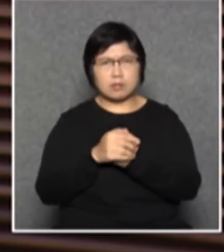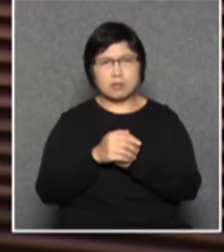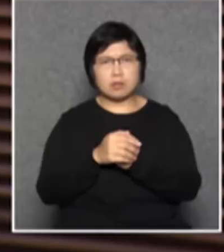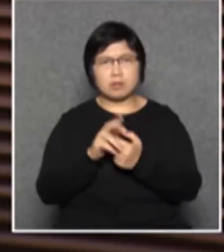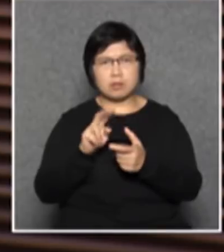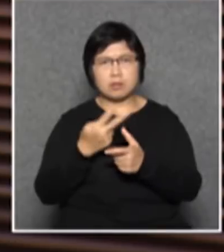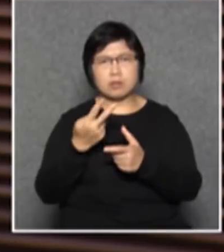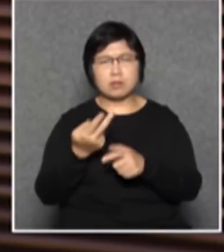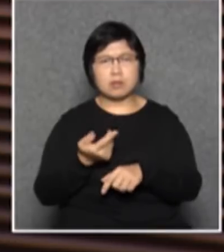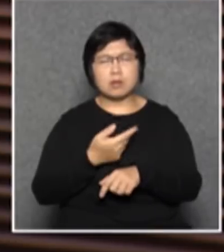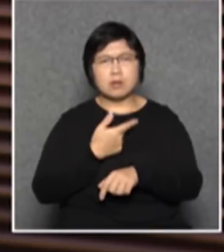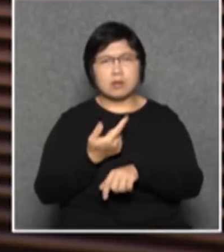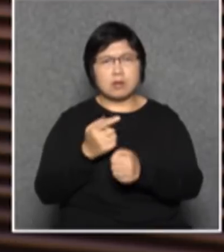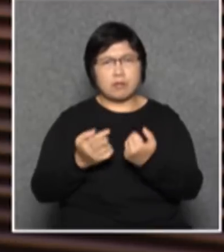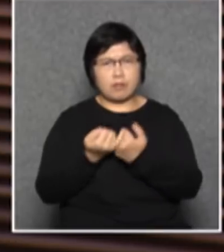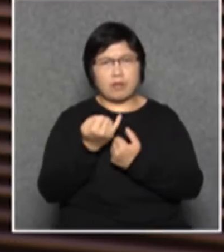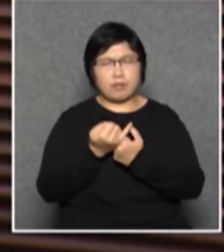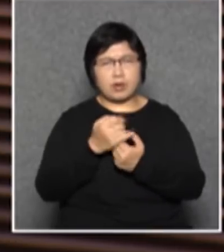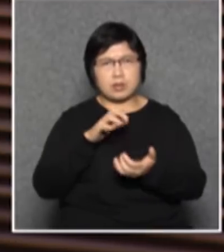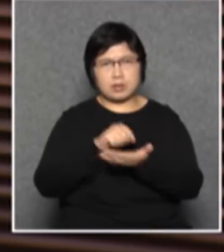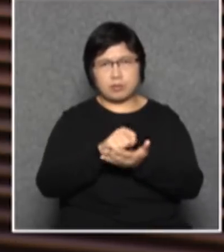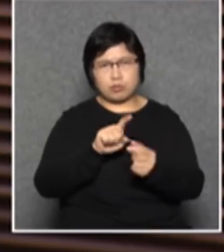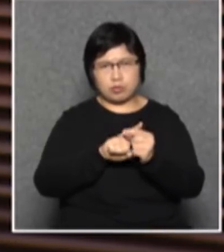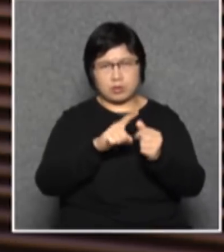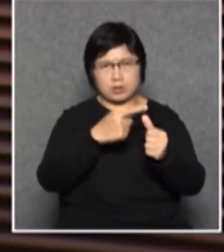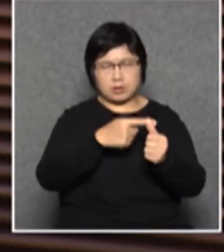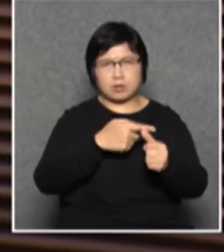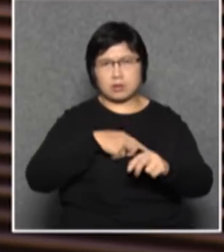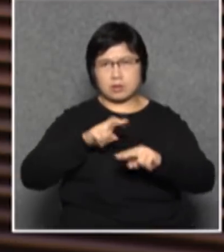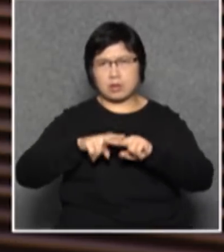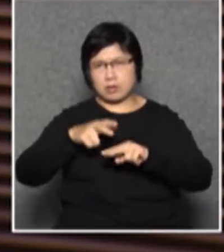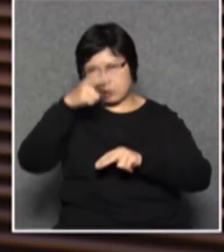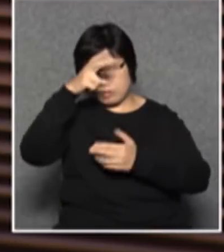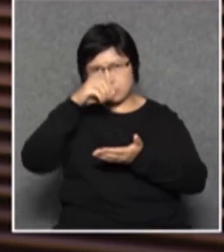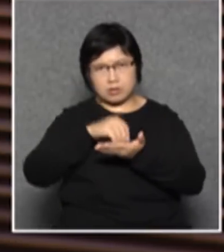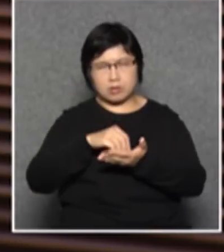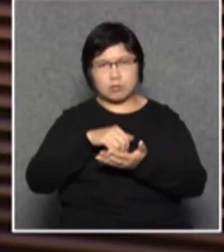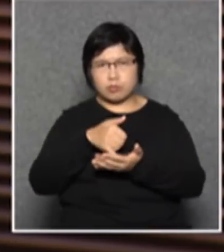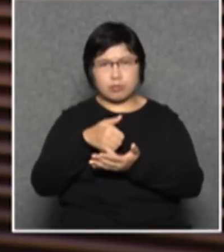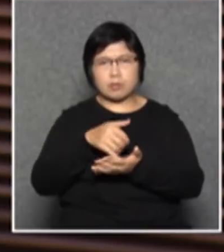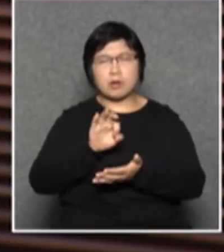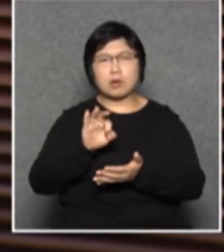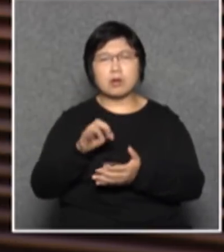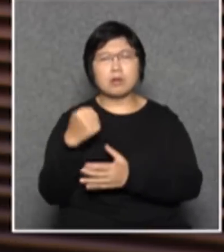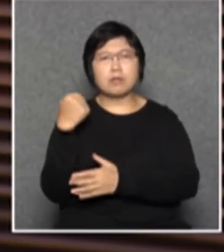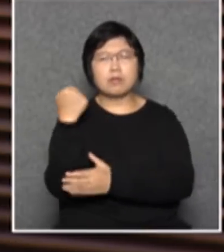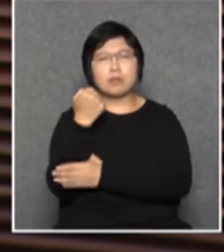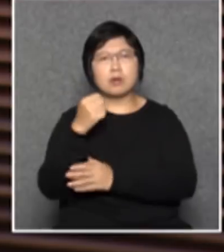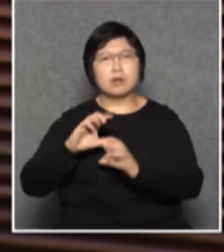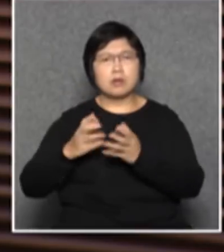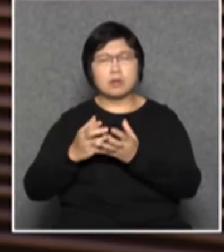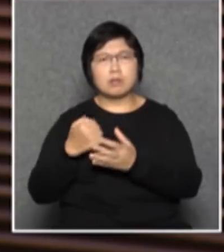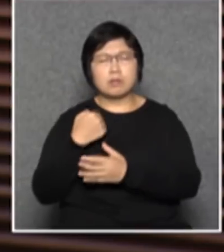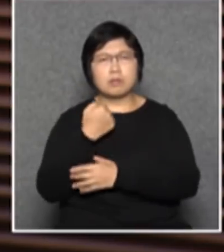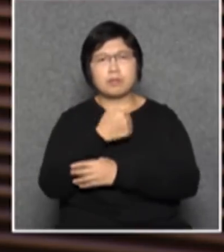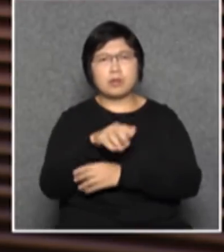2個多月的違法佔中在前，尚且不能動搖中央的決定，反對派的杯葛、反對以至在議